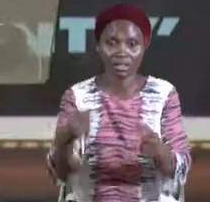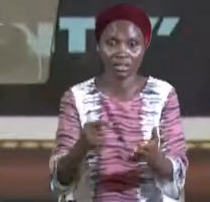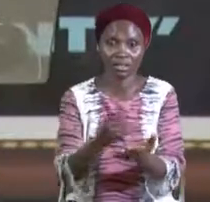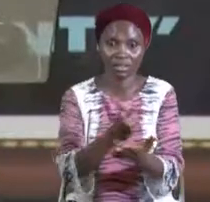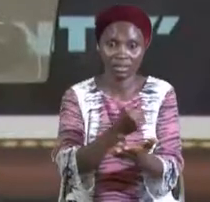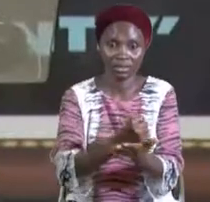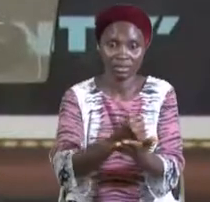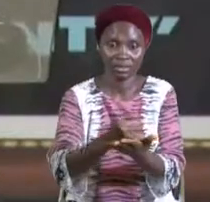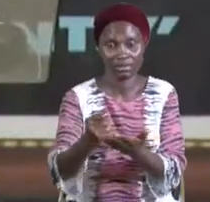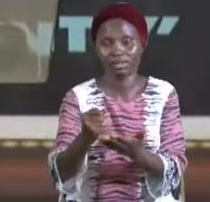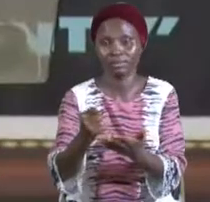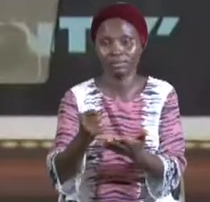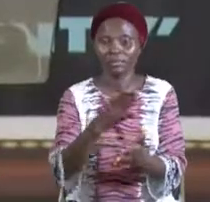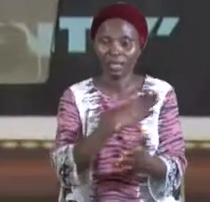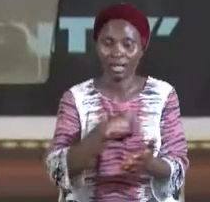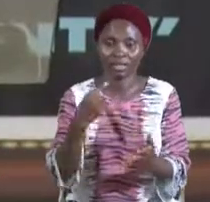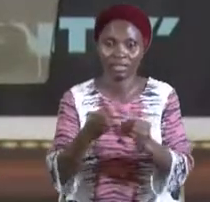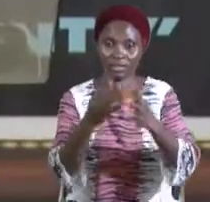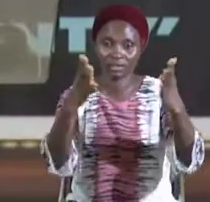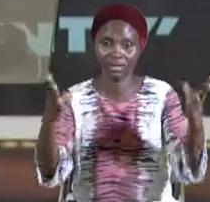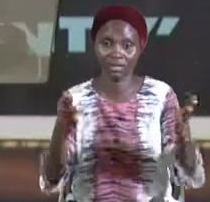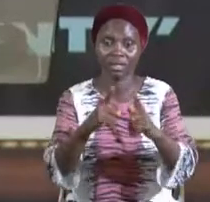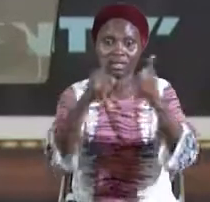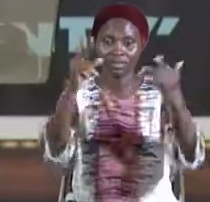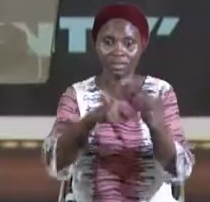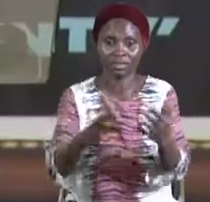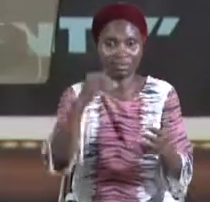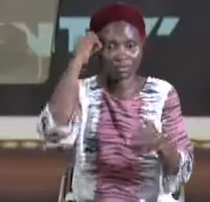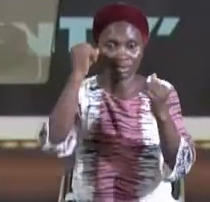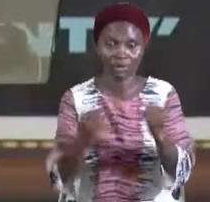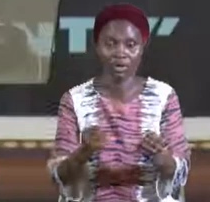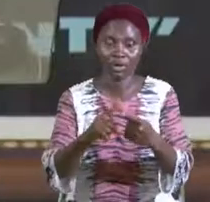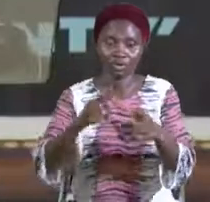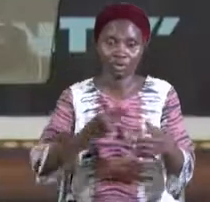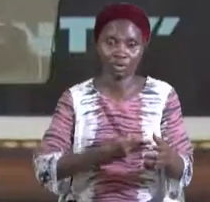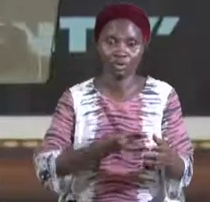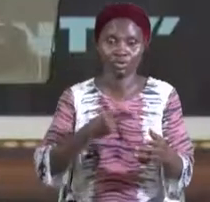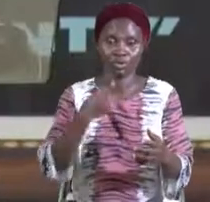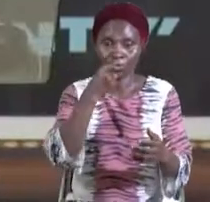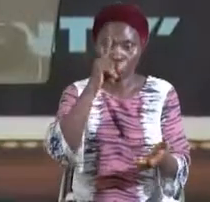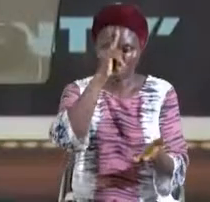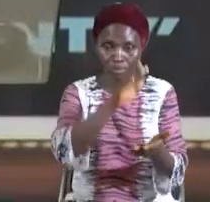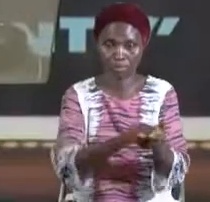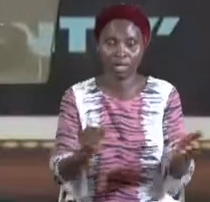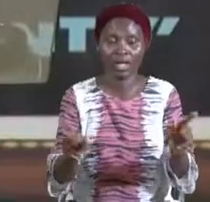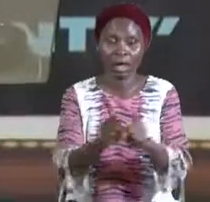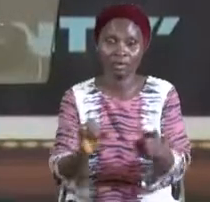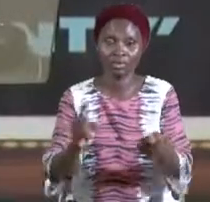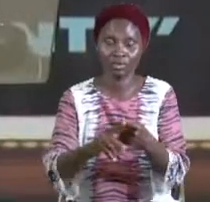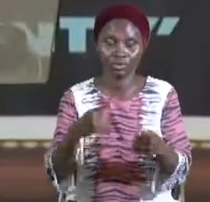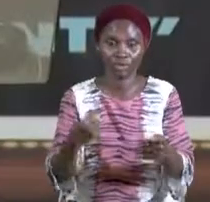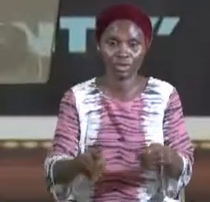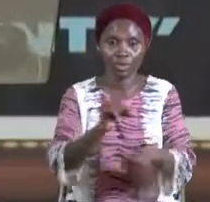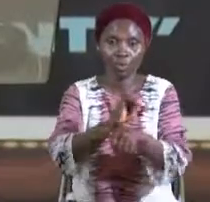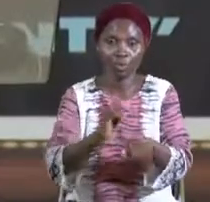est envers nous qui croyons l'infinie grandeur de sa puissance se manifestant avec efficacité par la vertu de sa